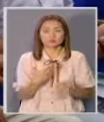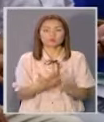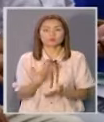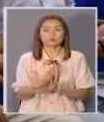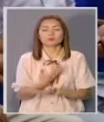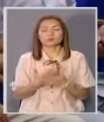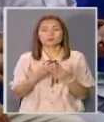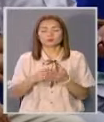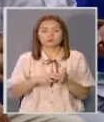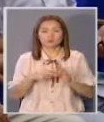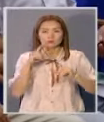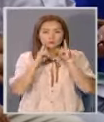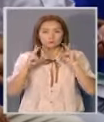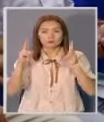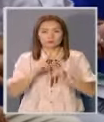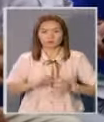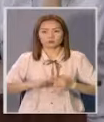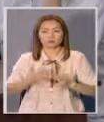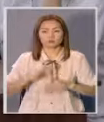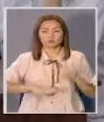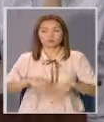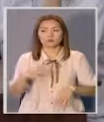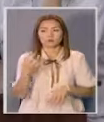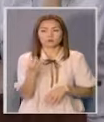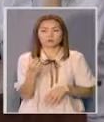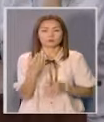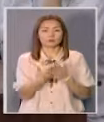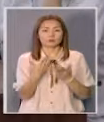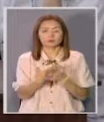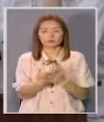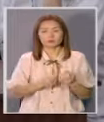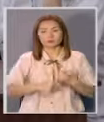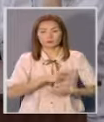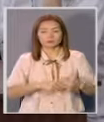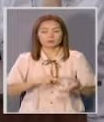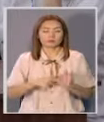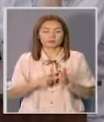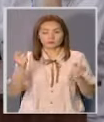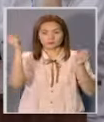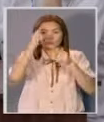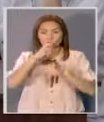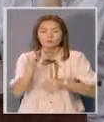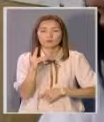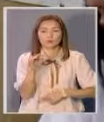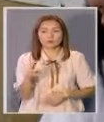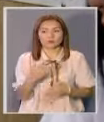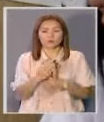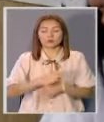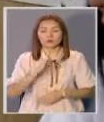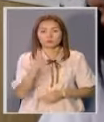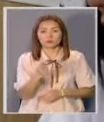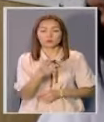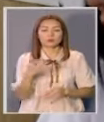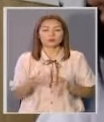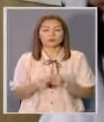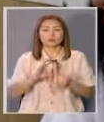статистикалық ақпаратта жобалық кеңсе сараптап, ауылдың мамандануын және әлеуеті кәсіпкерлік бағытын анықтап, жергілікті әкімдіктерге көмек көрсетпек.